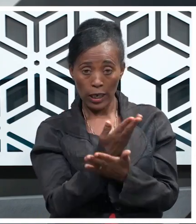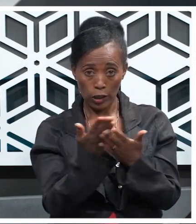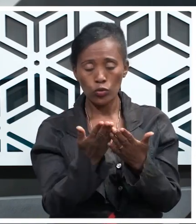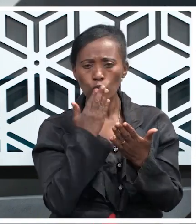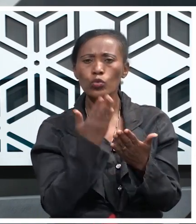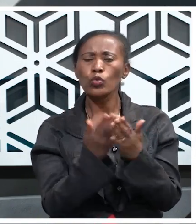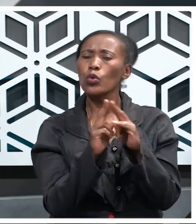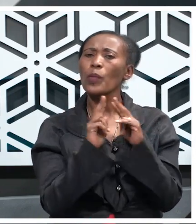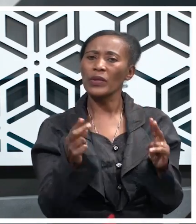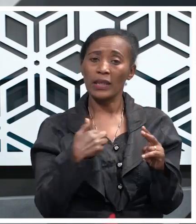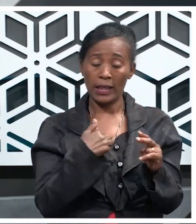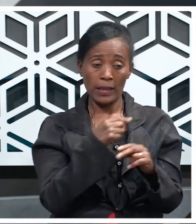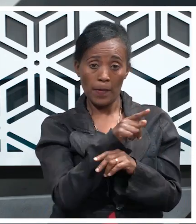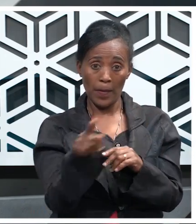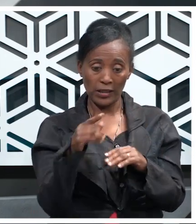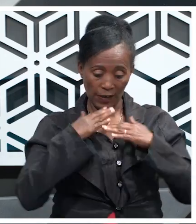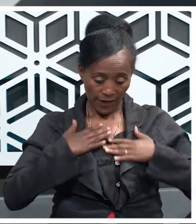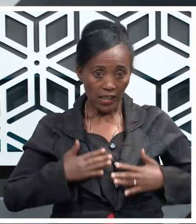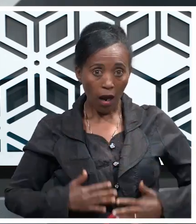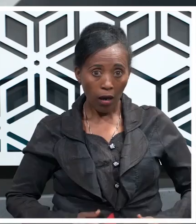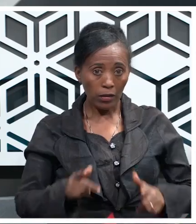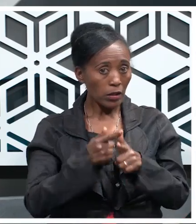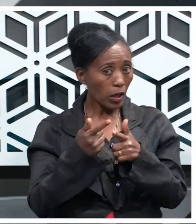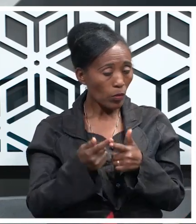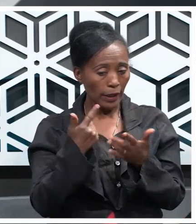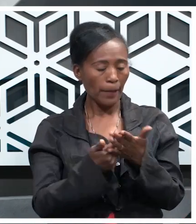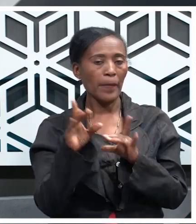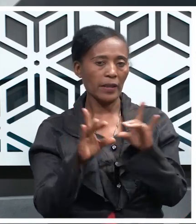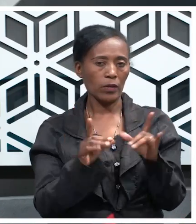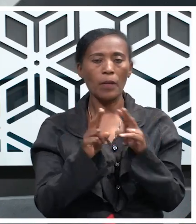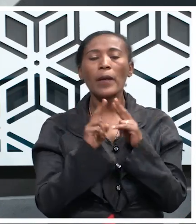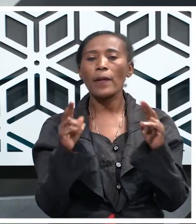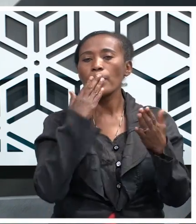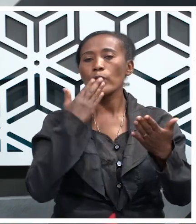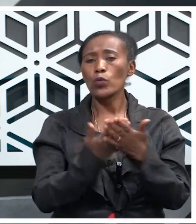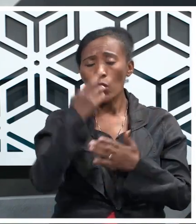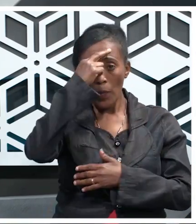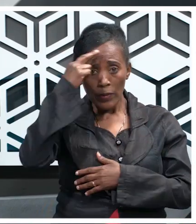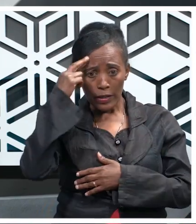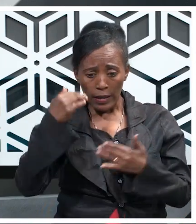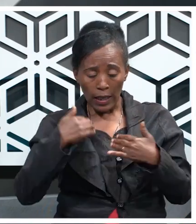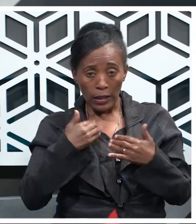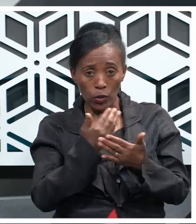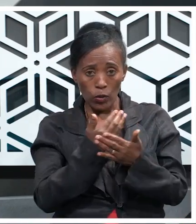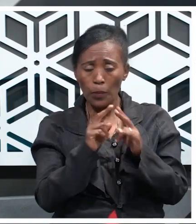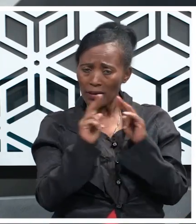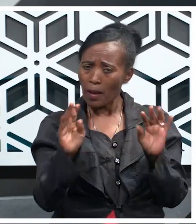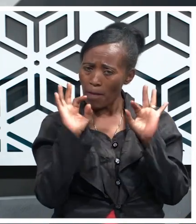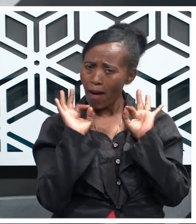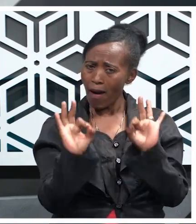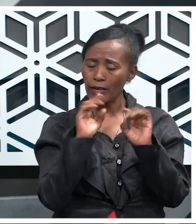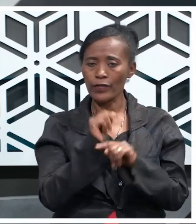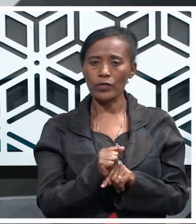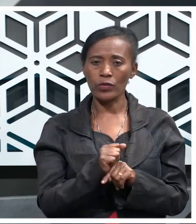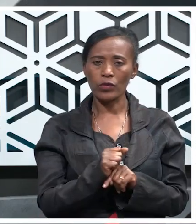እንደዚህ አይነት እንትኖች መኖራቸው ጥሩ ነው በጣም ስለዚህ ባንቺ ፊዚካል ደግሞ ያንን ነገር መደረጉ ደግሞ በጣም ጥሩ ነው ምክንያቱም ያለው እንትን